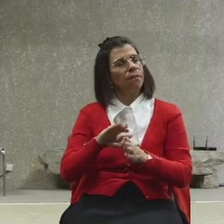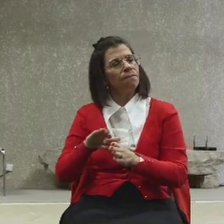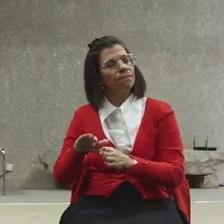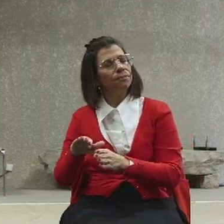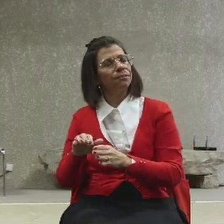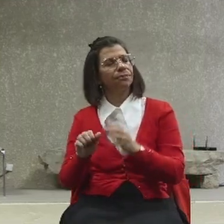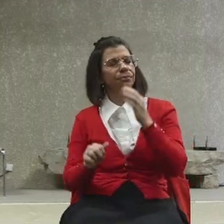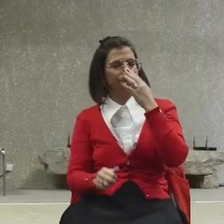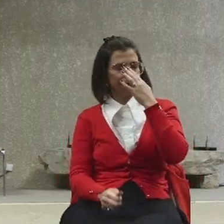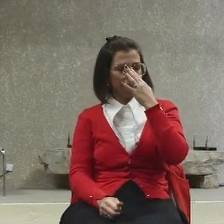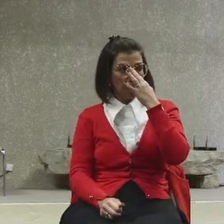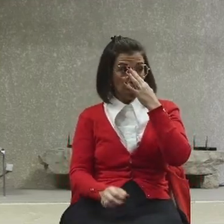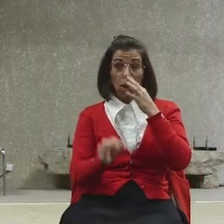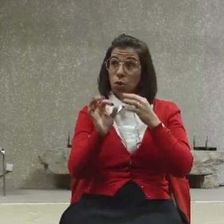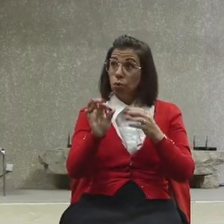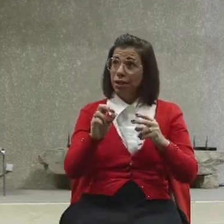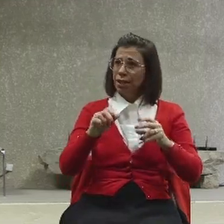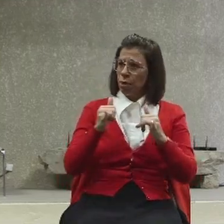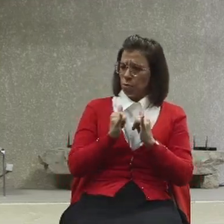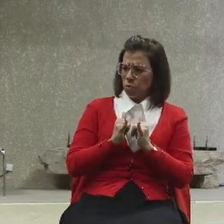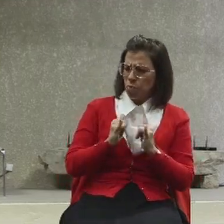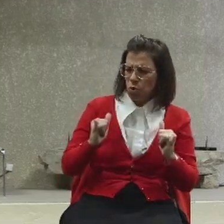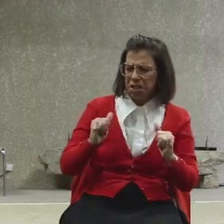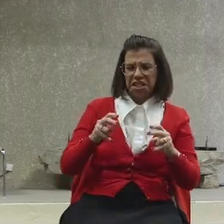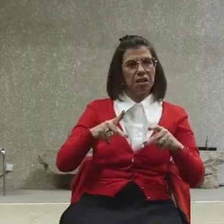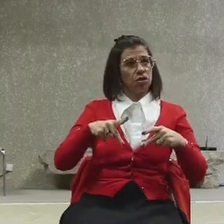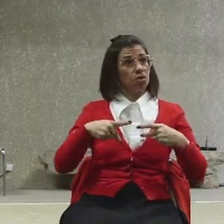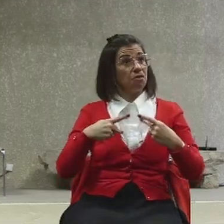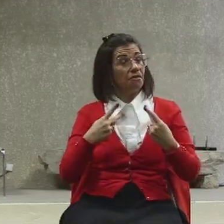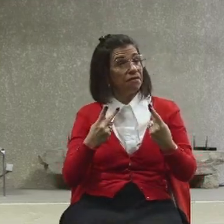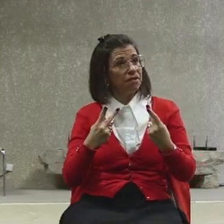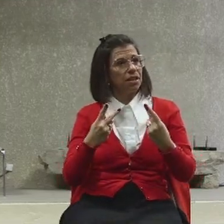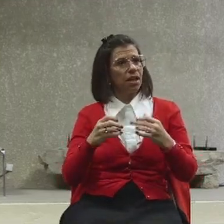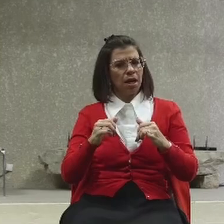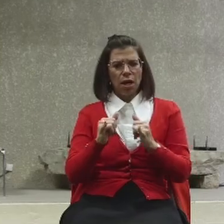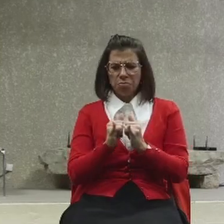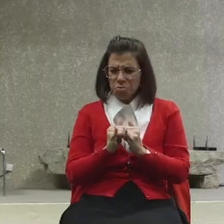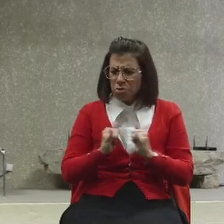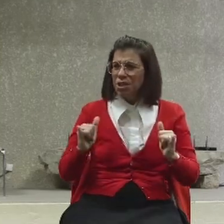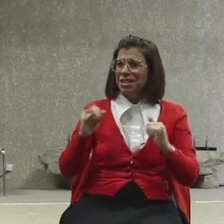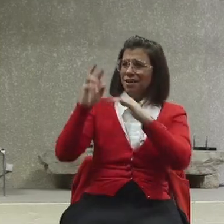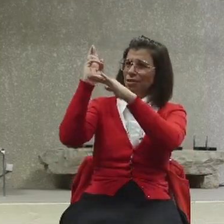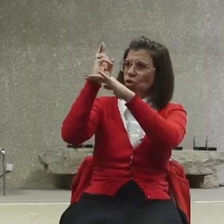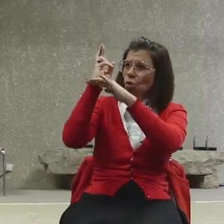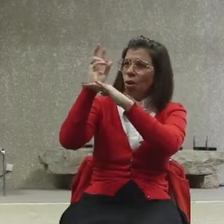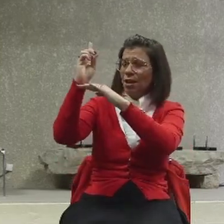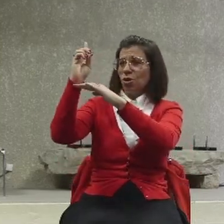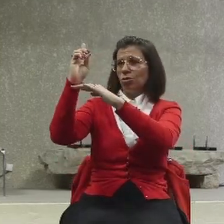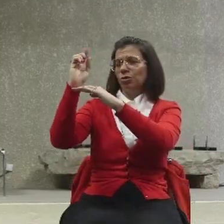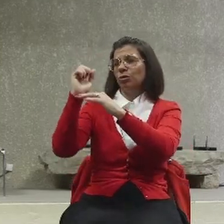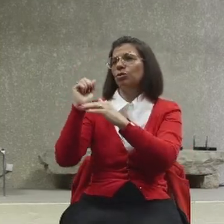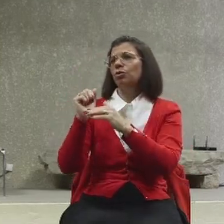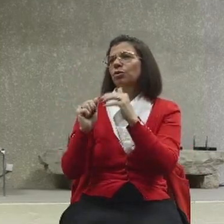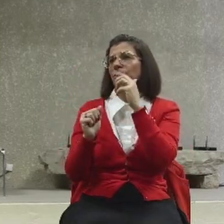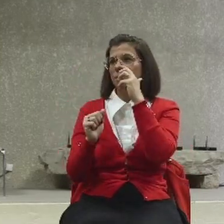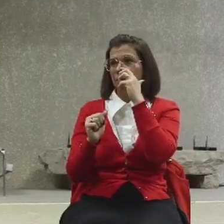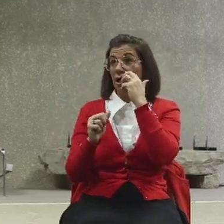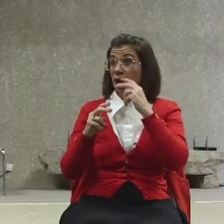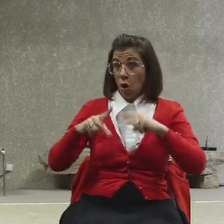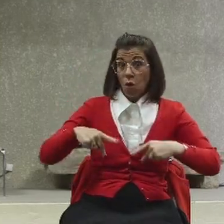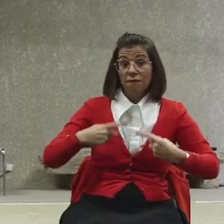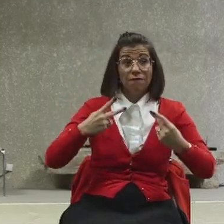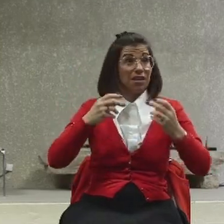de travail pour essayer d'échapper à leur passé. Mais pensez-vous qu'ils échappent? Non. La première chose